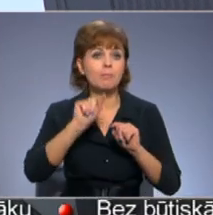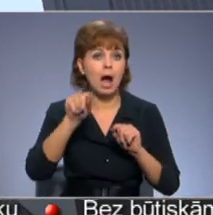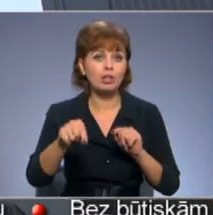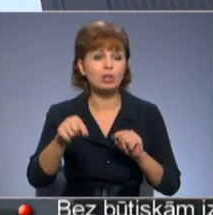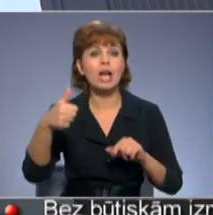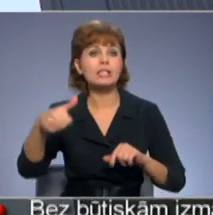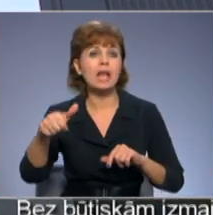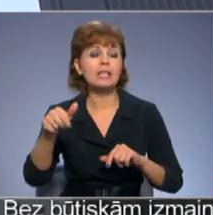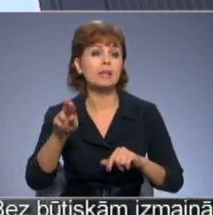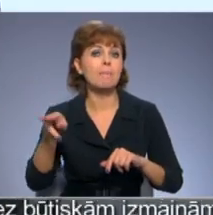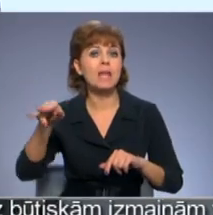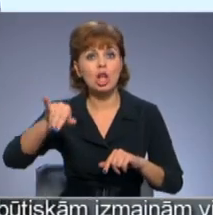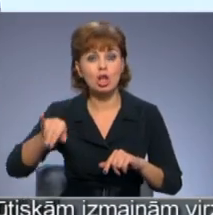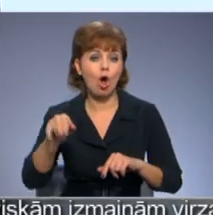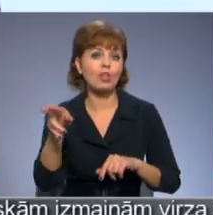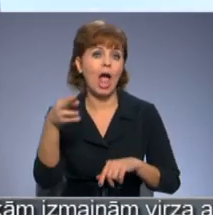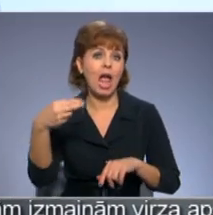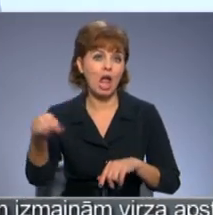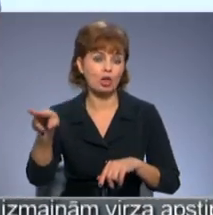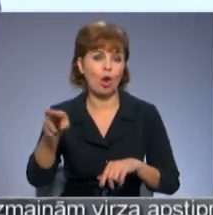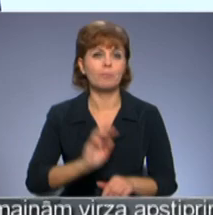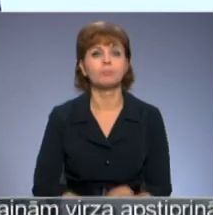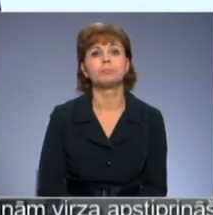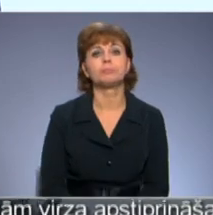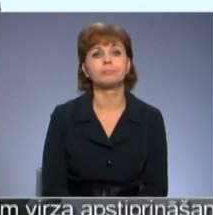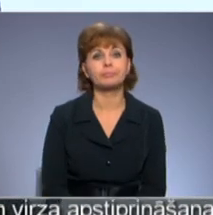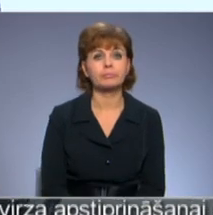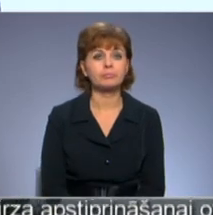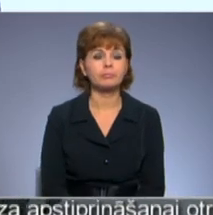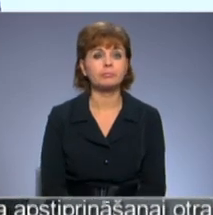60 miljonus eiro. Māra Skredele, Andrejs Mažāns, Latgales reģionālā televīzija.